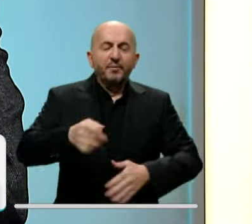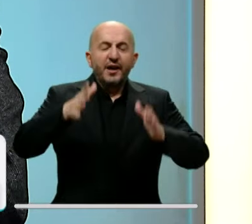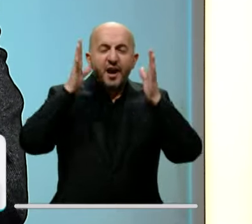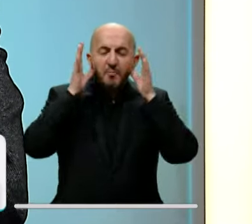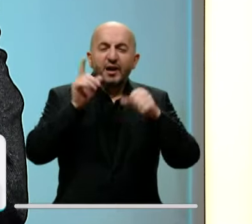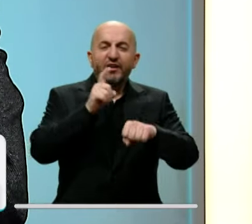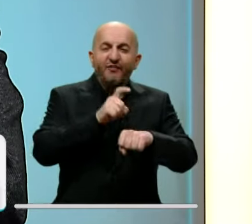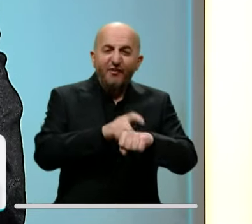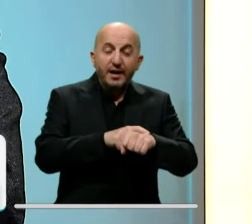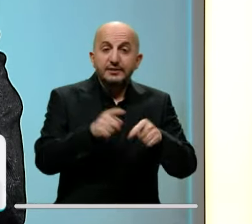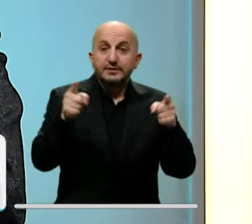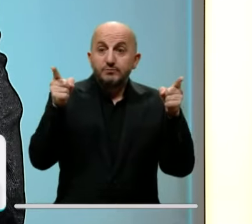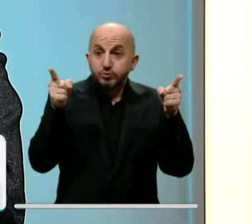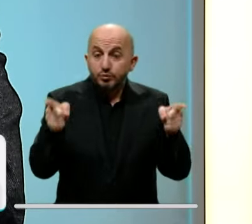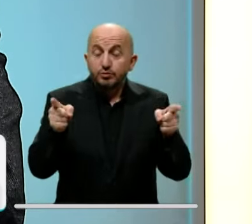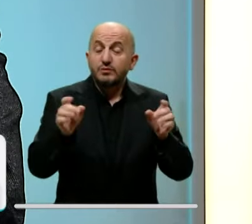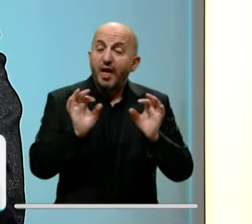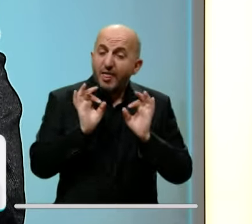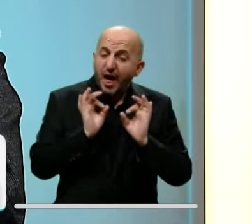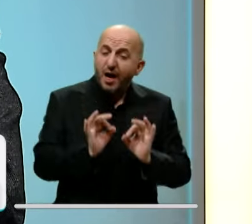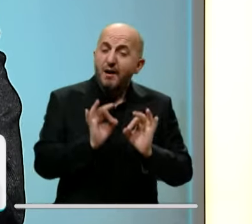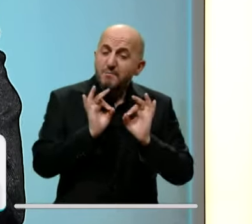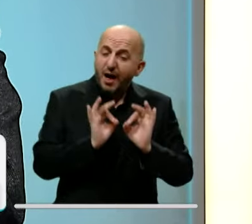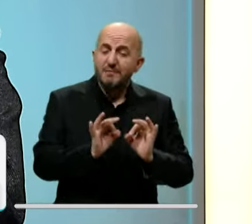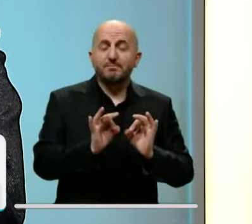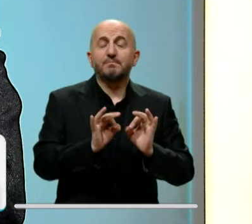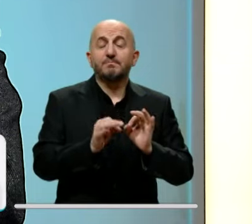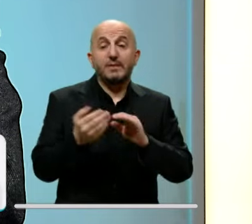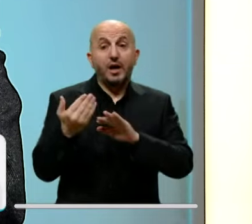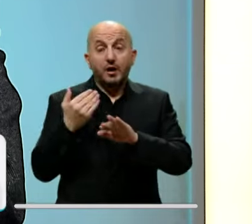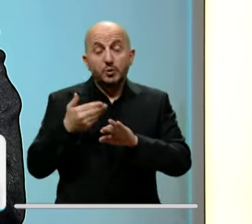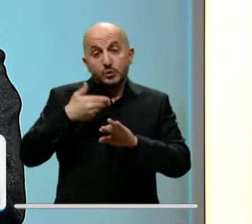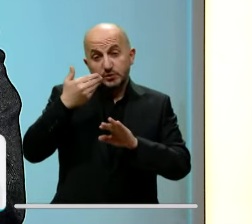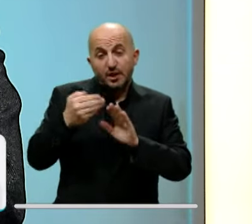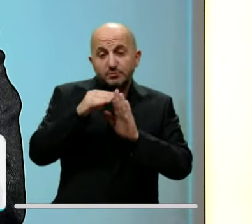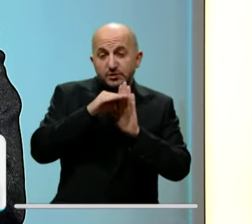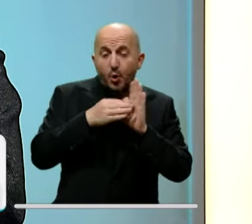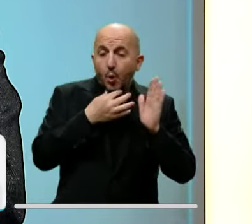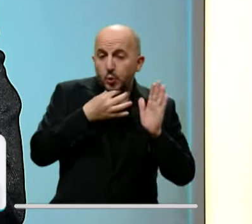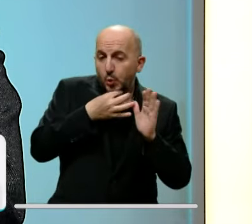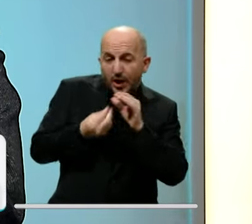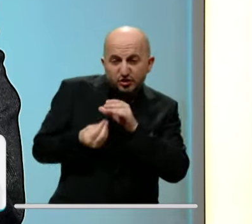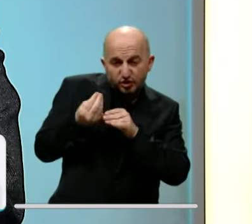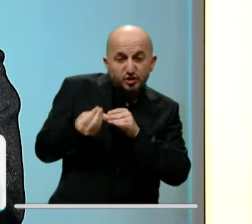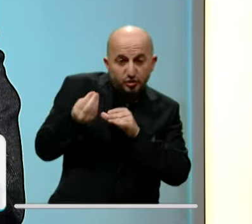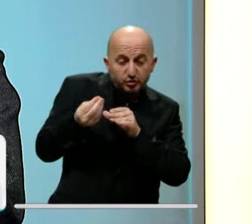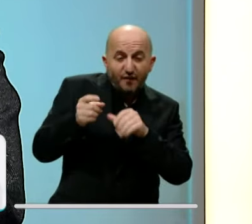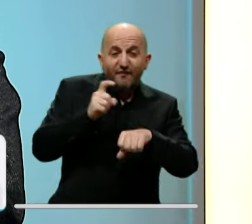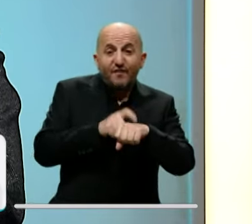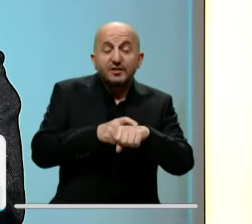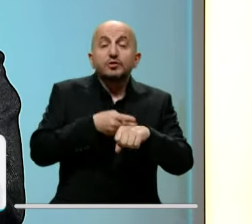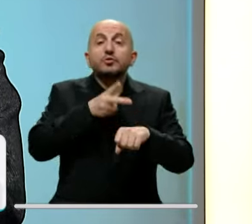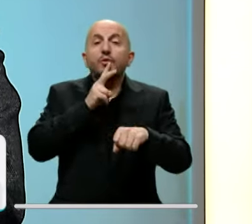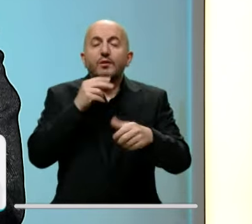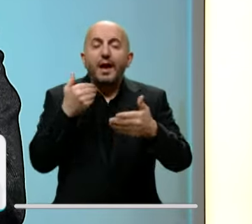boyunca devamlı kendisinden Eee biraz önce saymış olduğumuz özürler meydana geliyorsa vaktin sonuna kadar